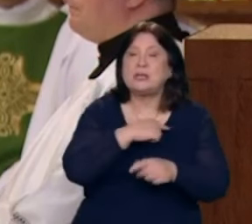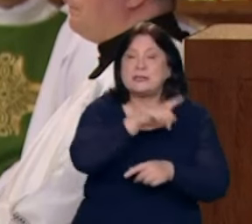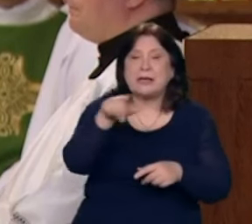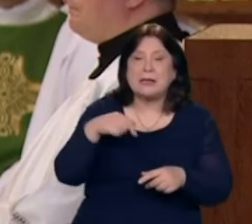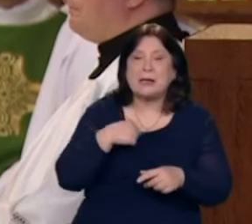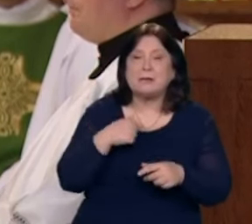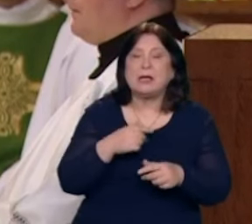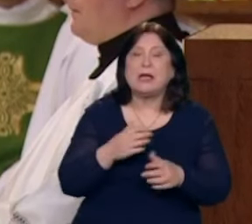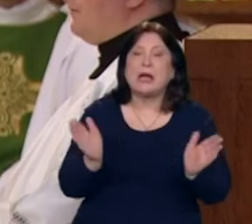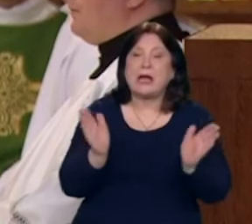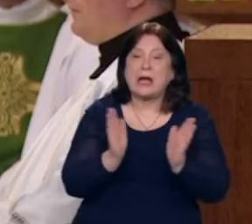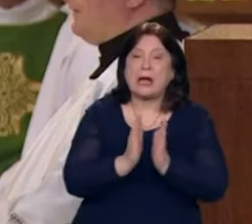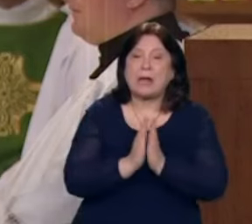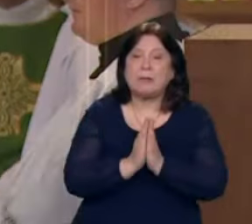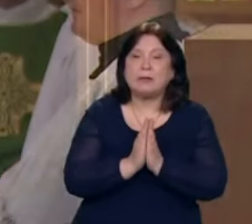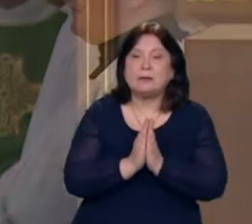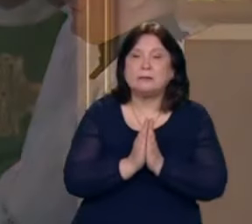amen